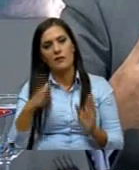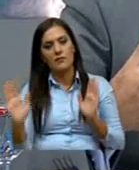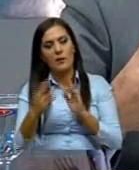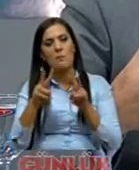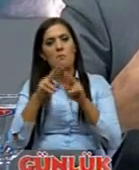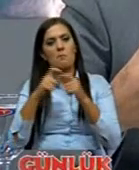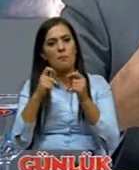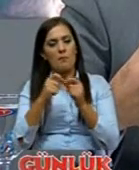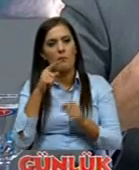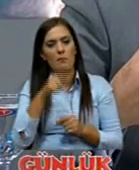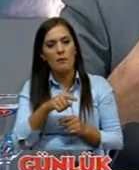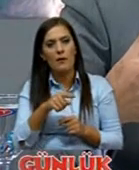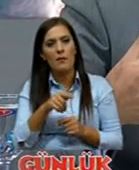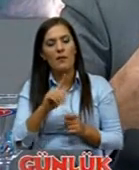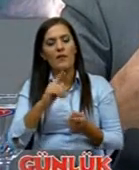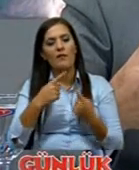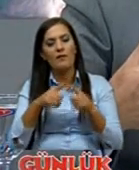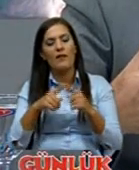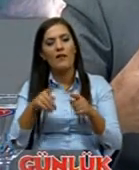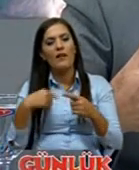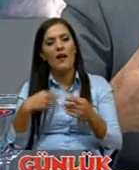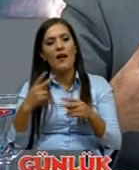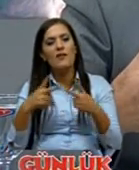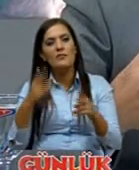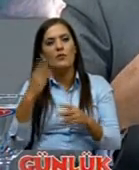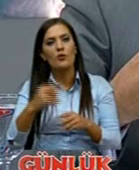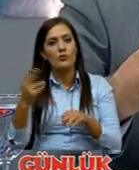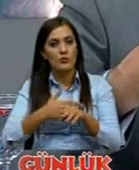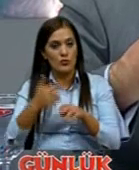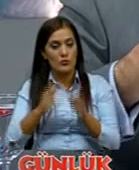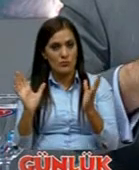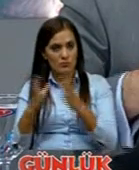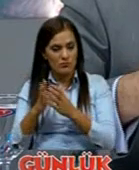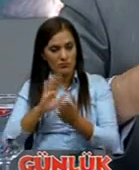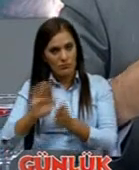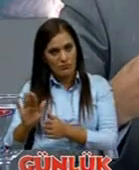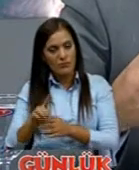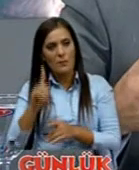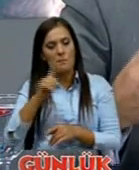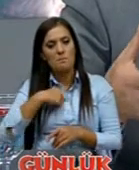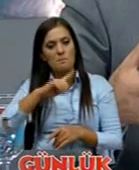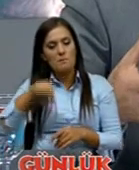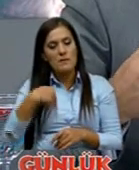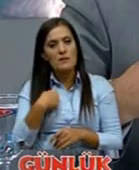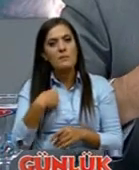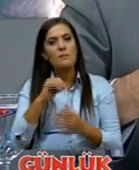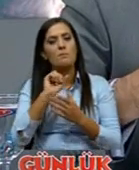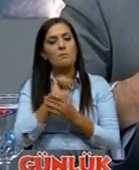Milli Eğitim Bakanlığımızın değişik açmış olduğu kurslar yönüyle, gerek bizim mesleki